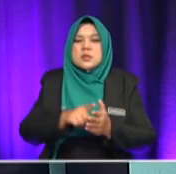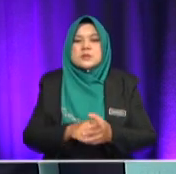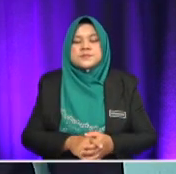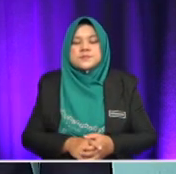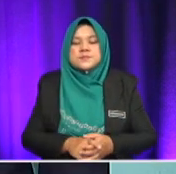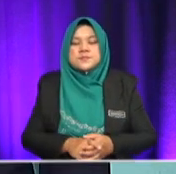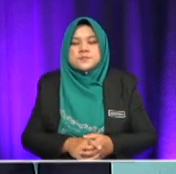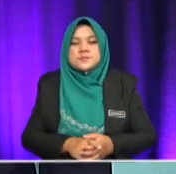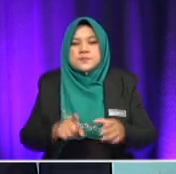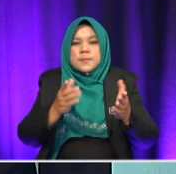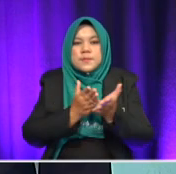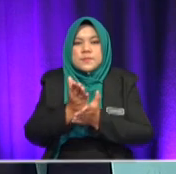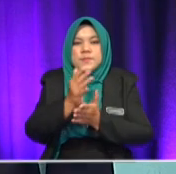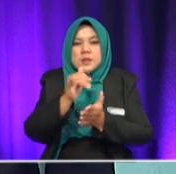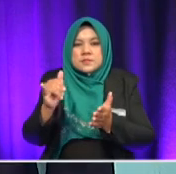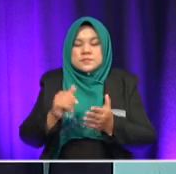membantu